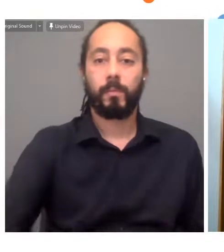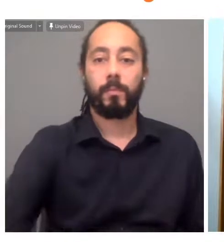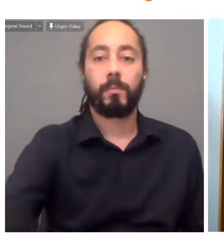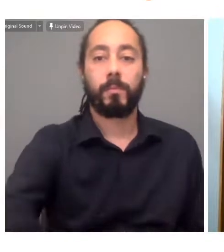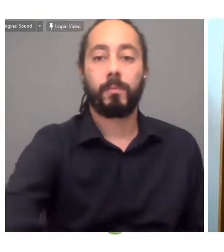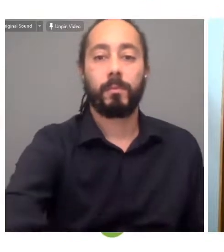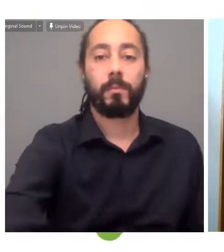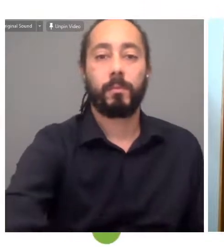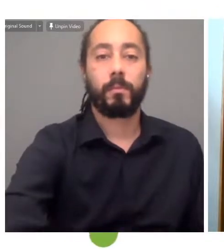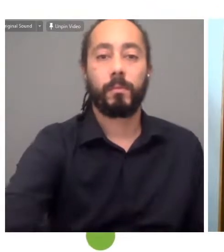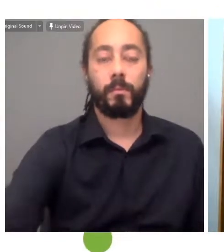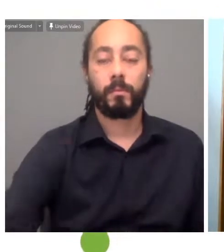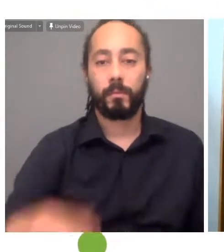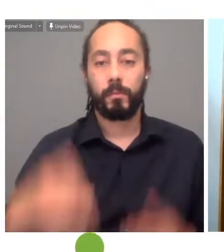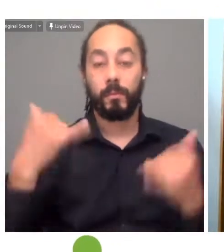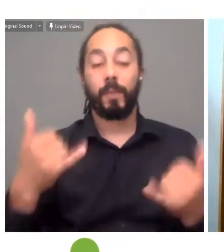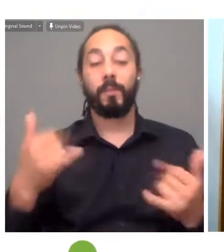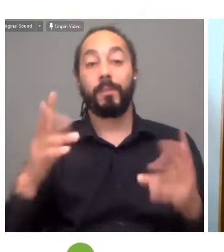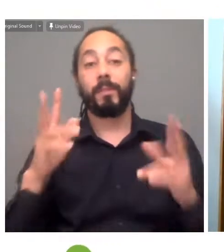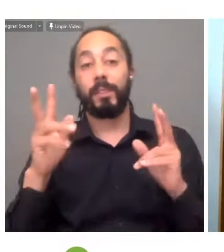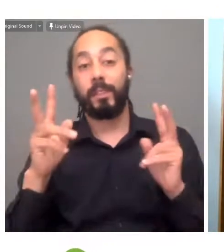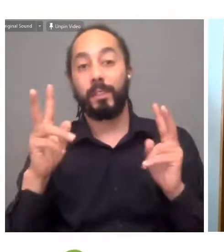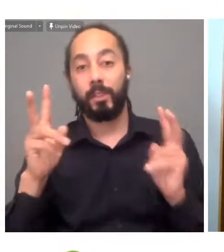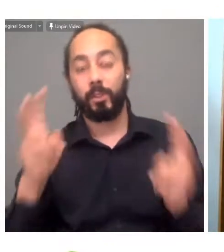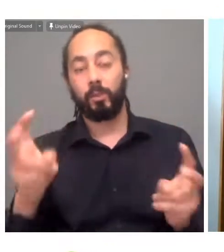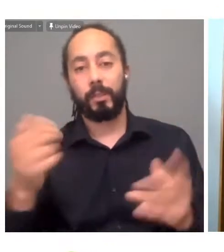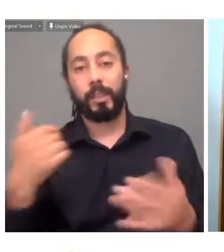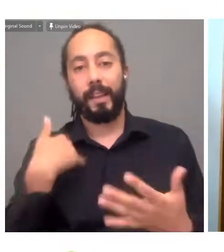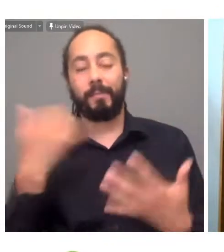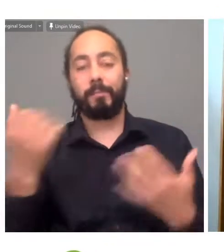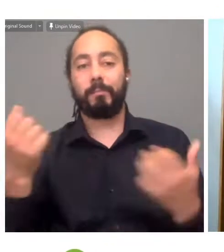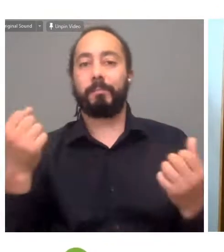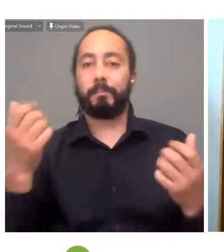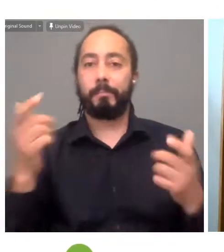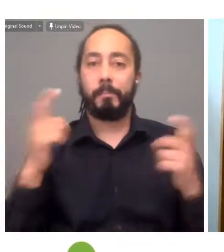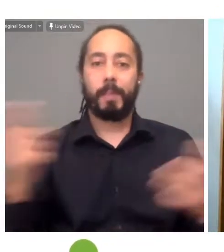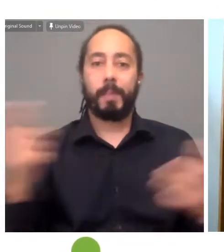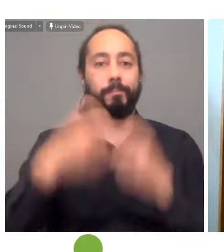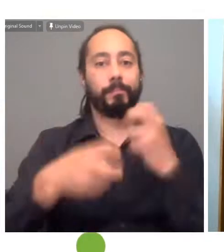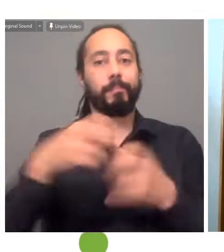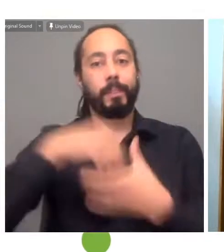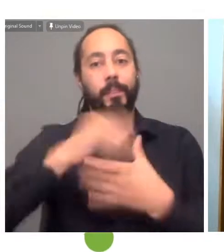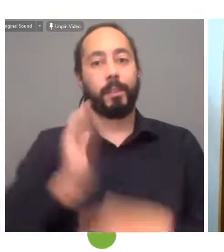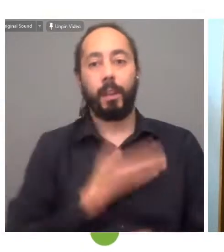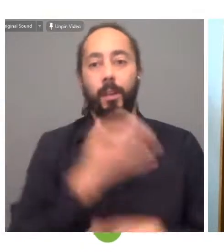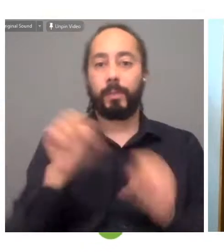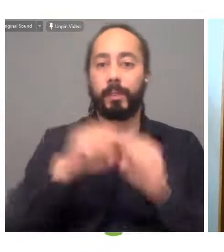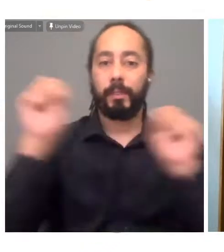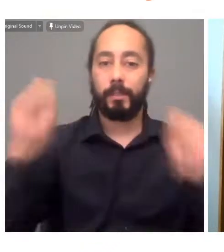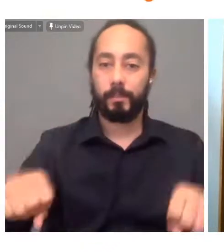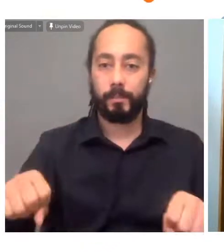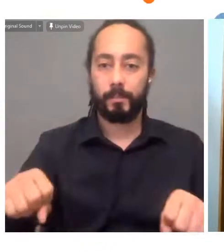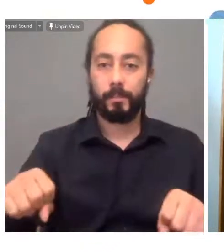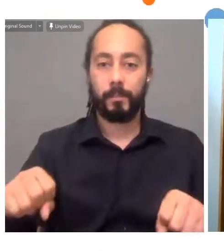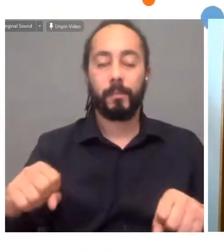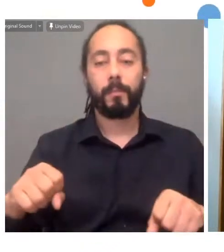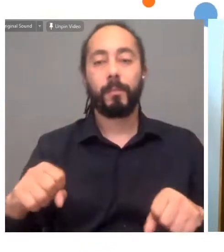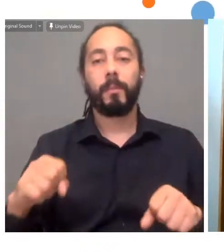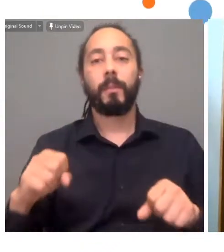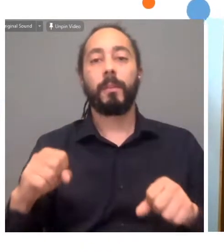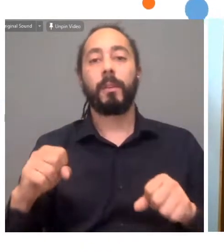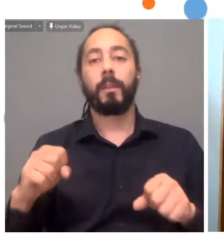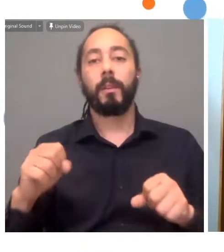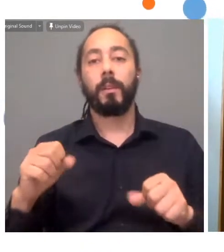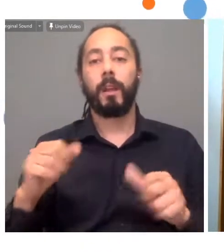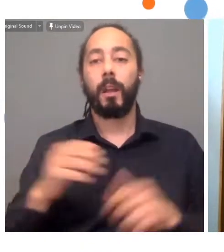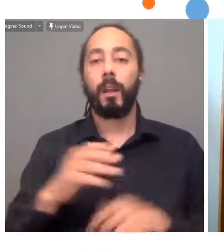je pense qu'il y a une réelle volonté au sein du gouvernement d'avoir une discussion très large et de